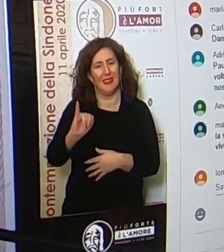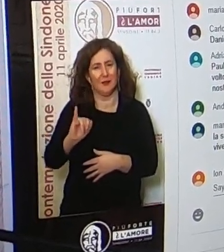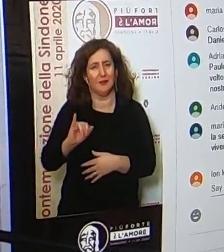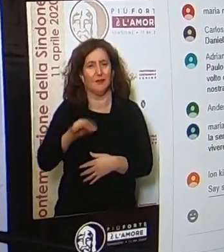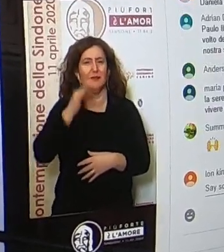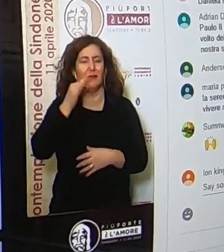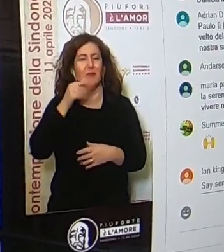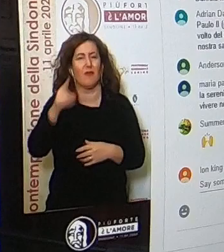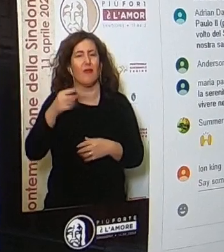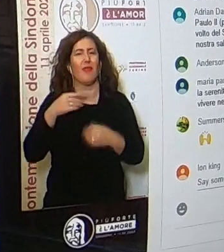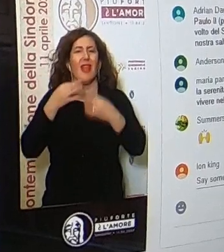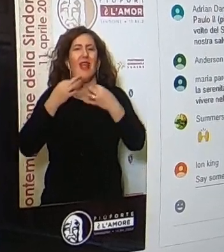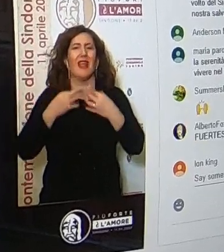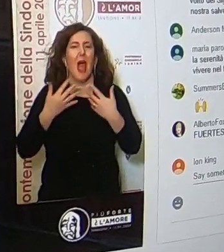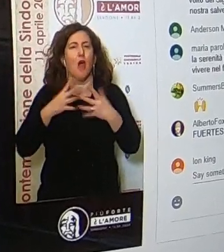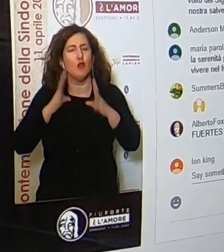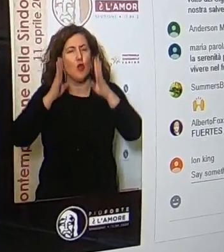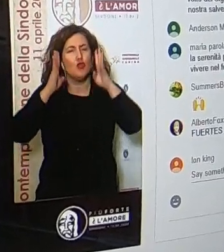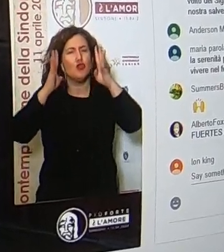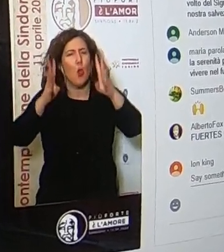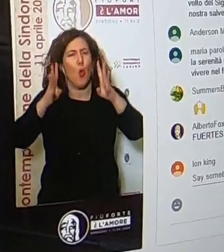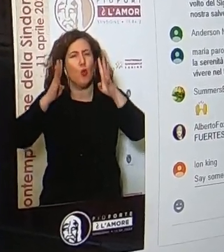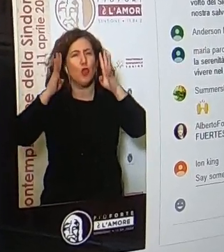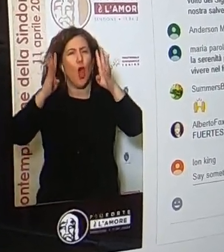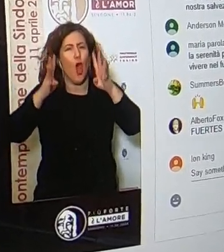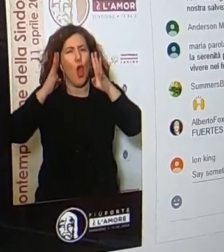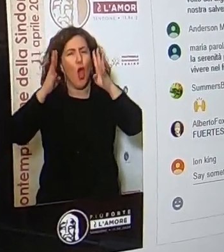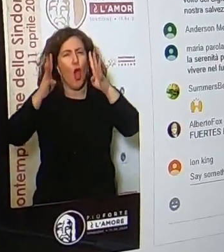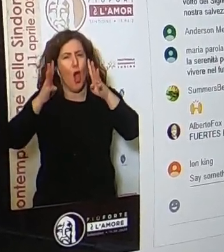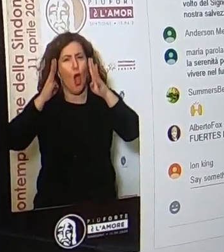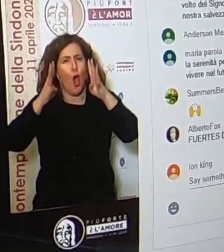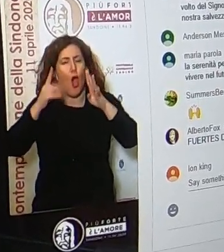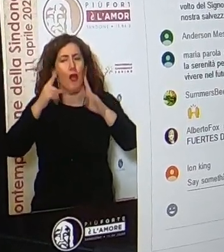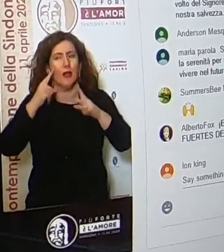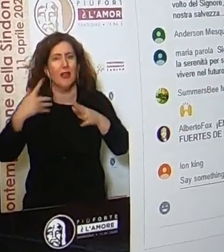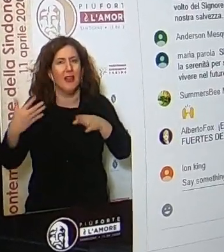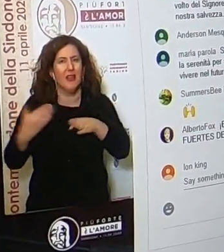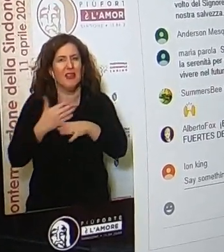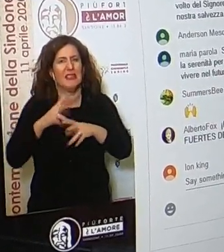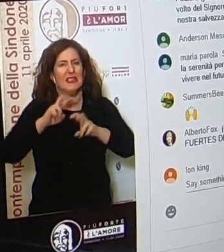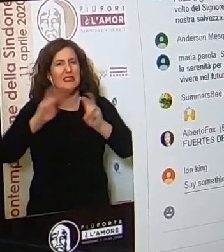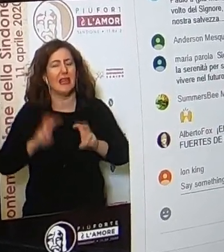ghiandole sudoripare che, quando il soggetto subisce dei profondi stress psicofisici,